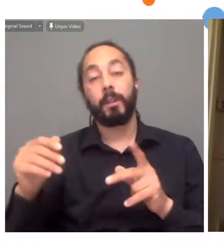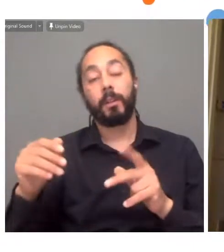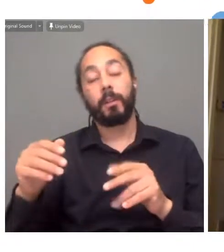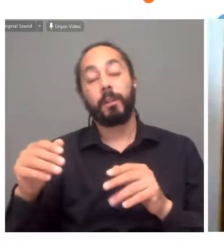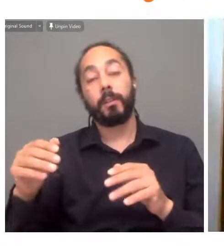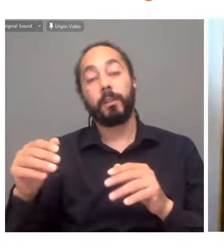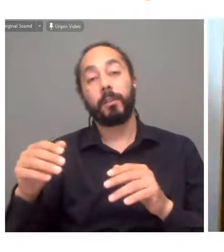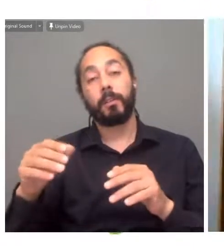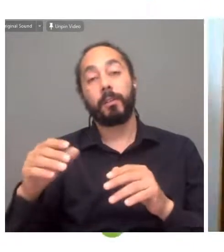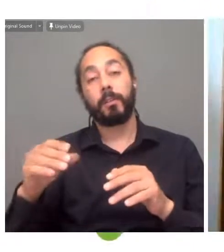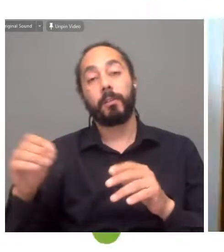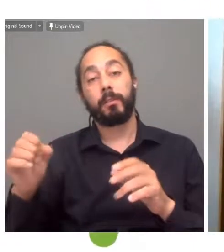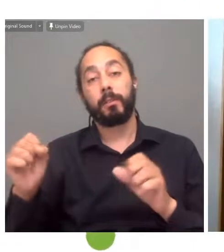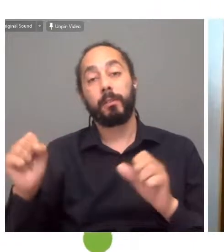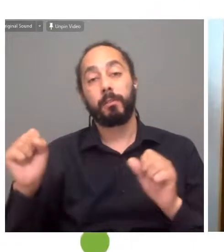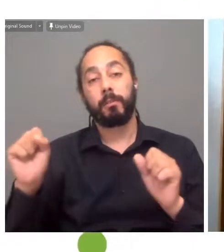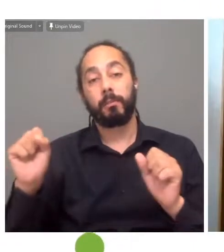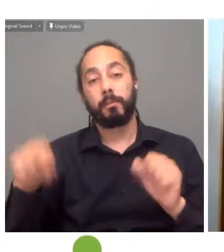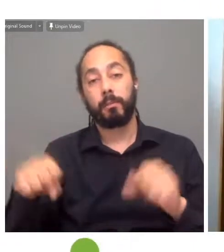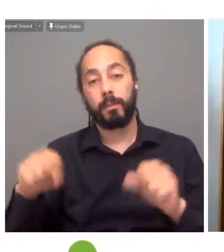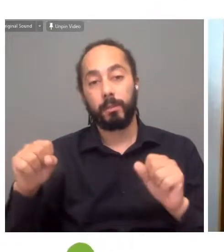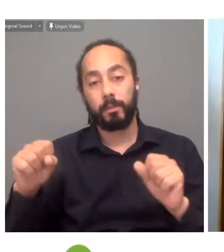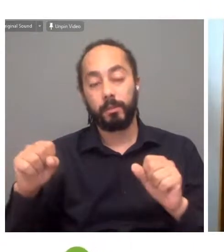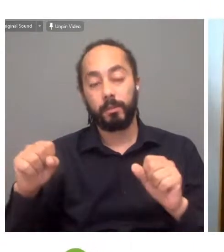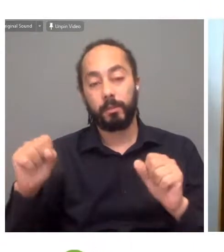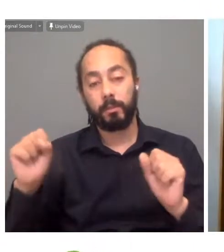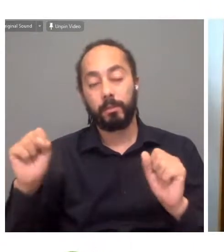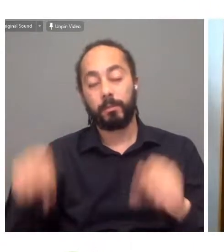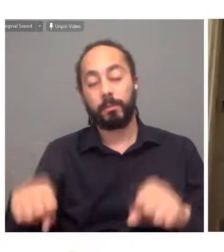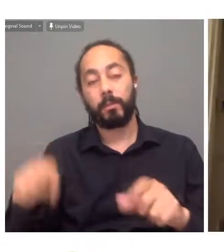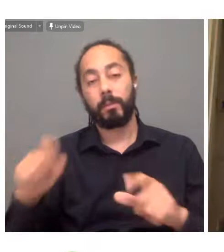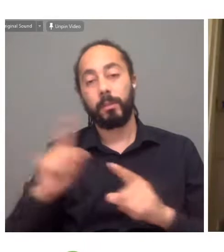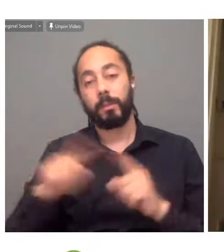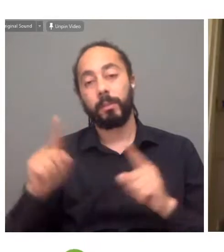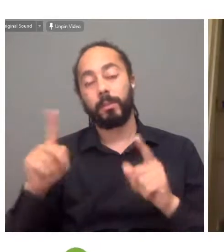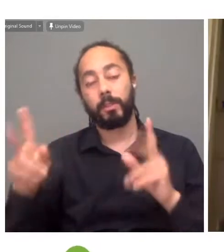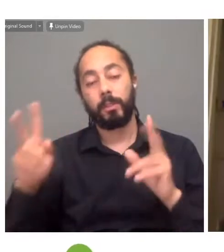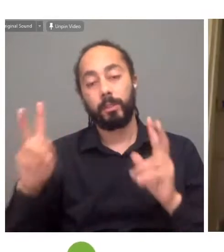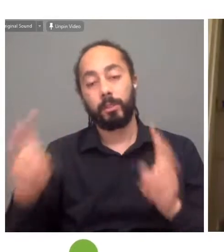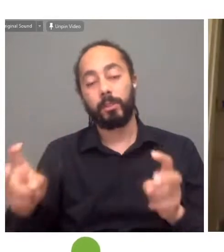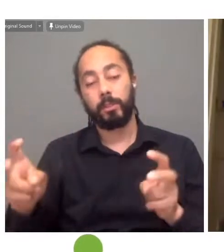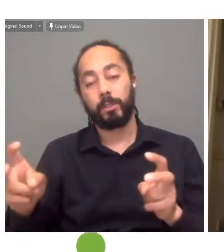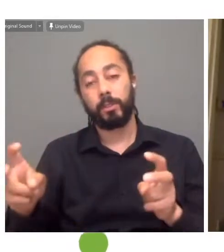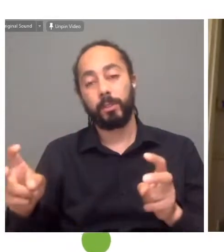question que vous avez posée tout à l'heure. Oui. Alors,